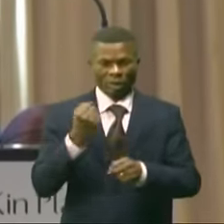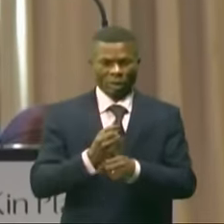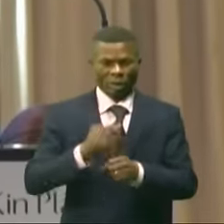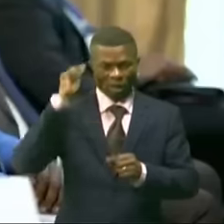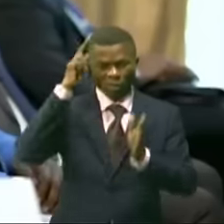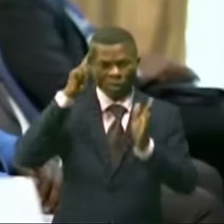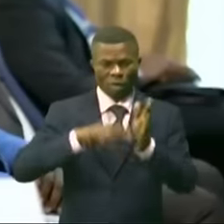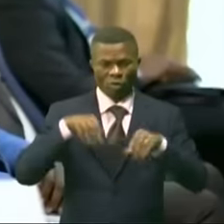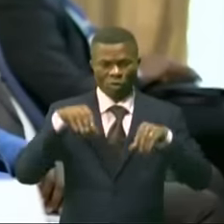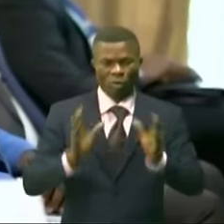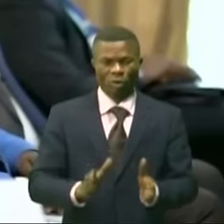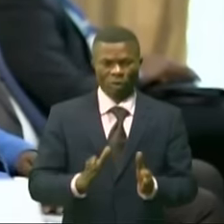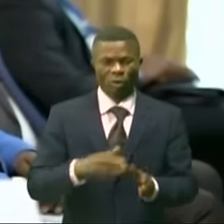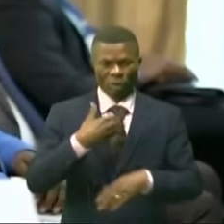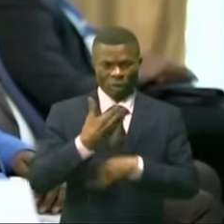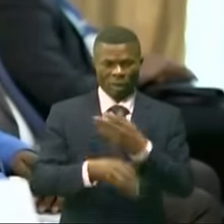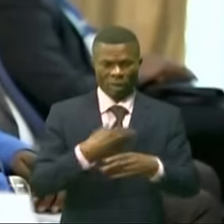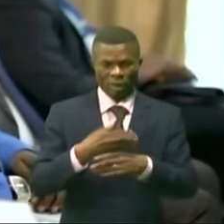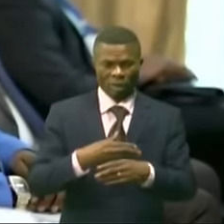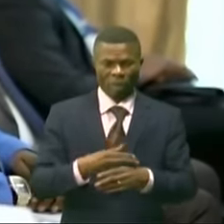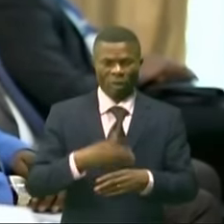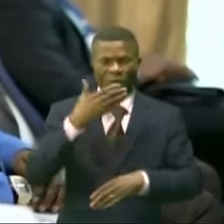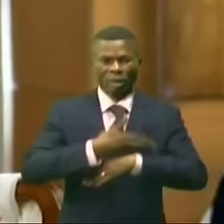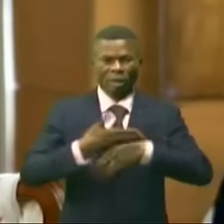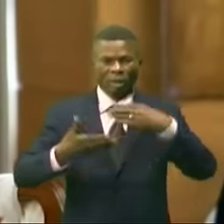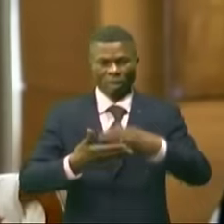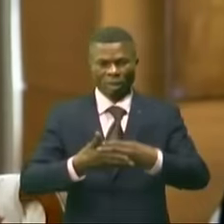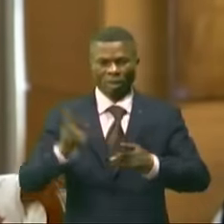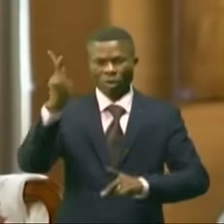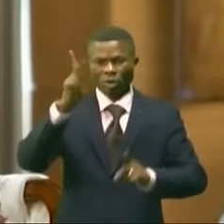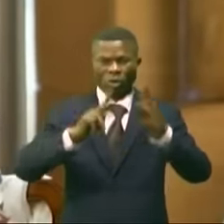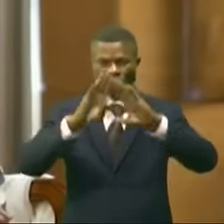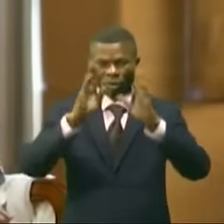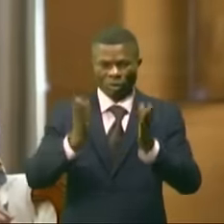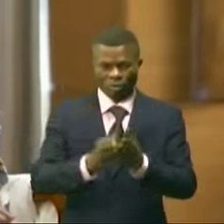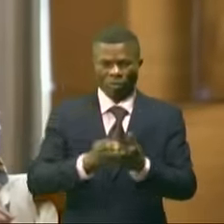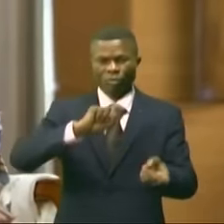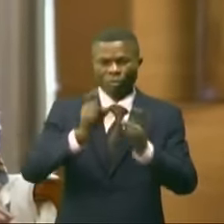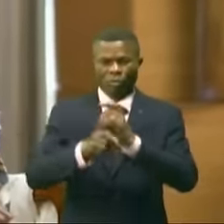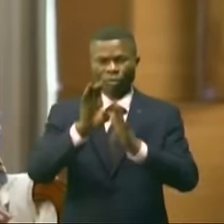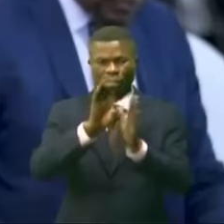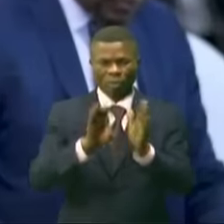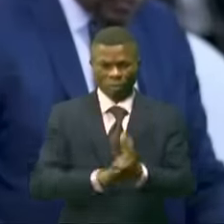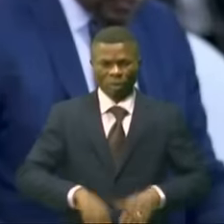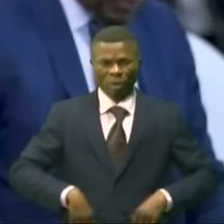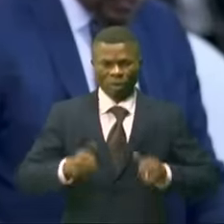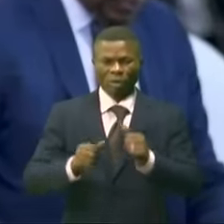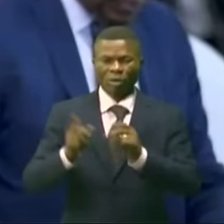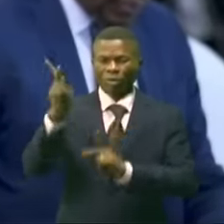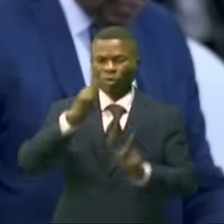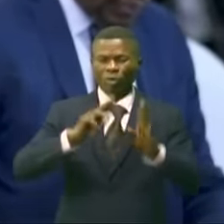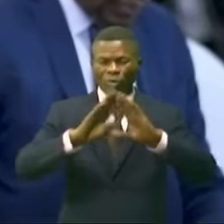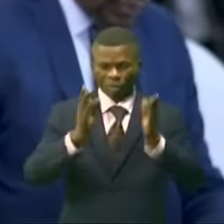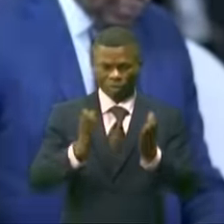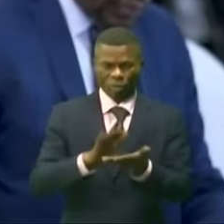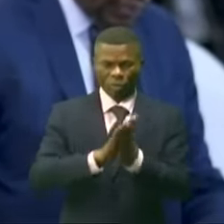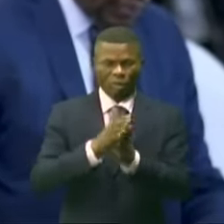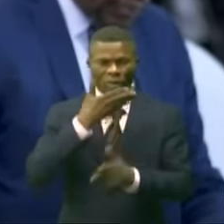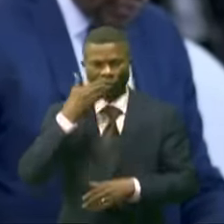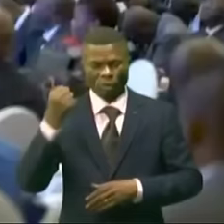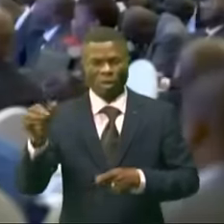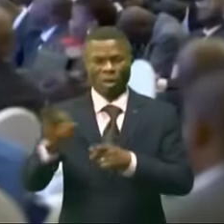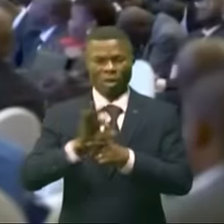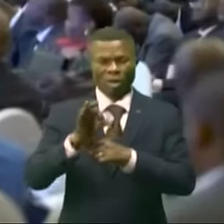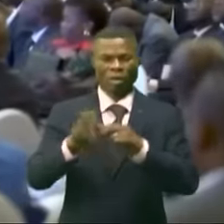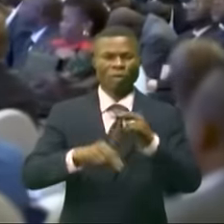congolais dans la réalisation des infrastructures physiques visant l'amélioration des conditions de vie des populations ces Assises